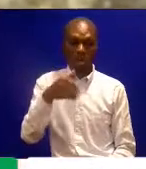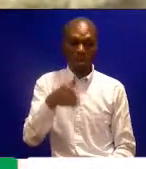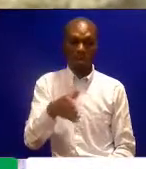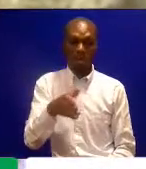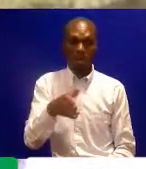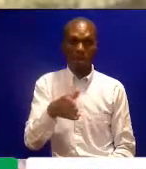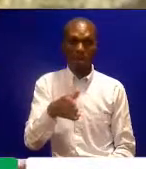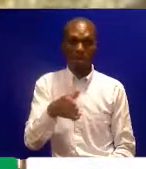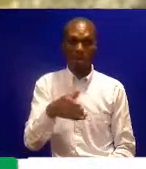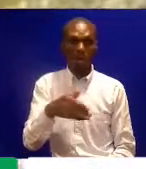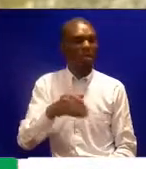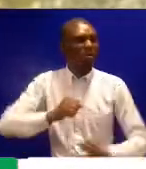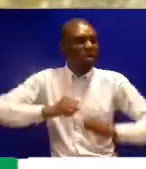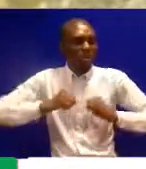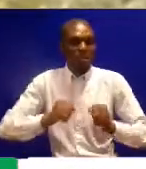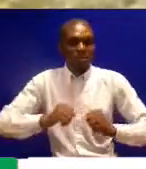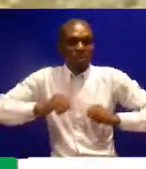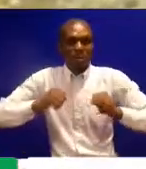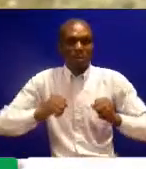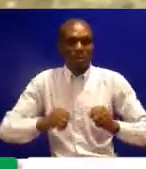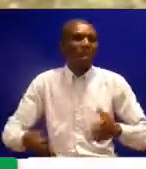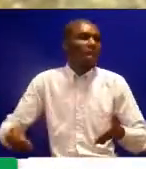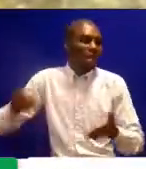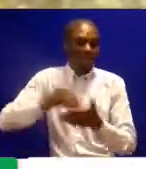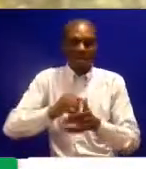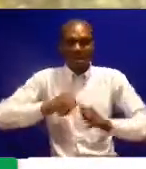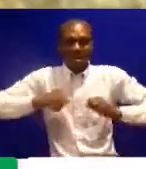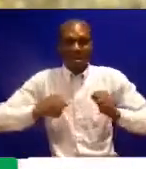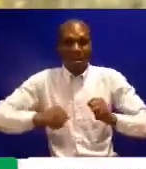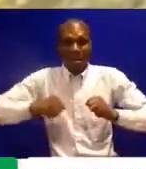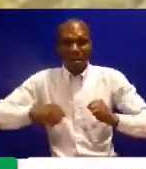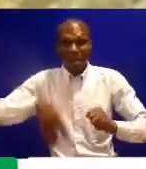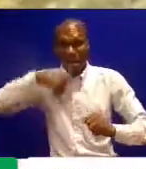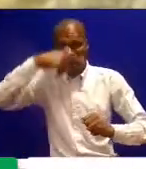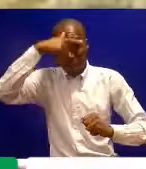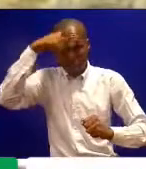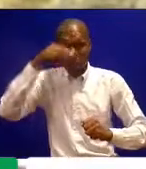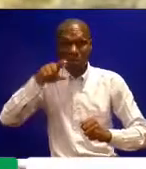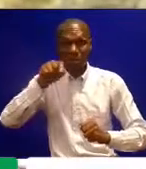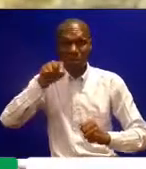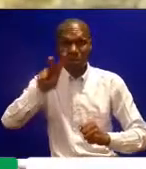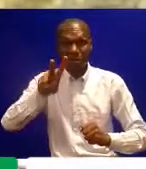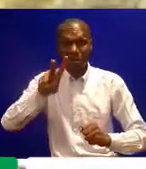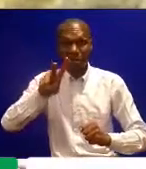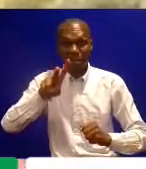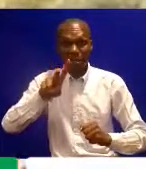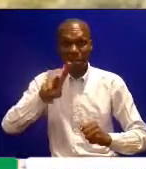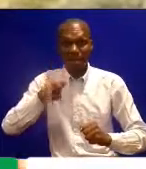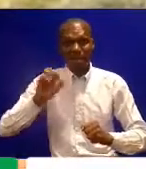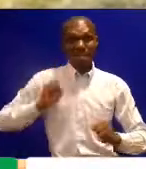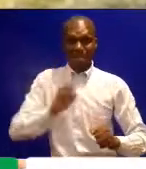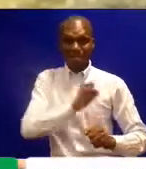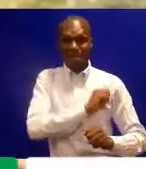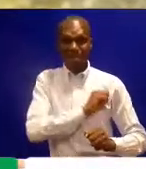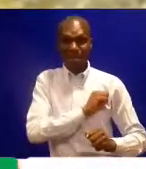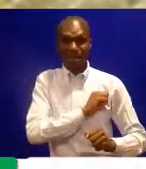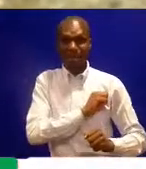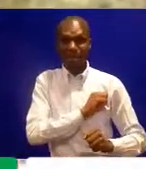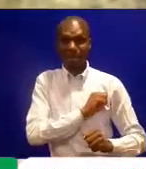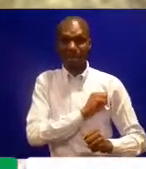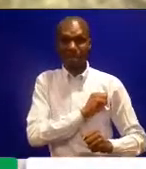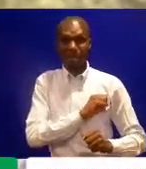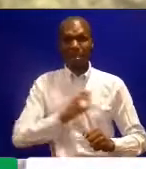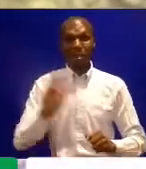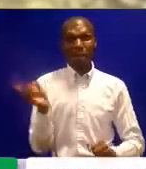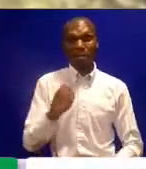na rolire buya na ende na gokire ase chitibicheito asaba sena tabaito asaba